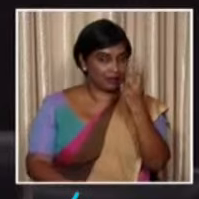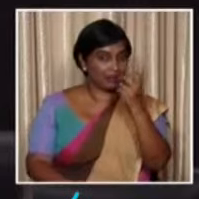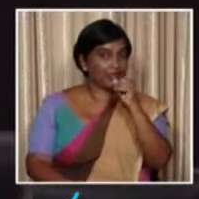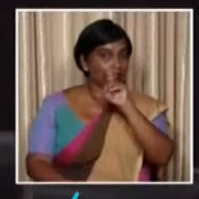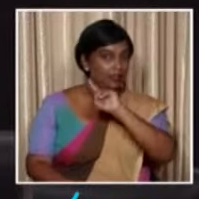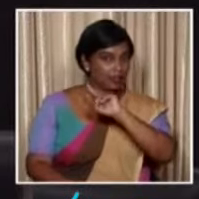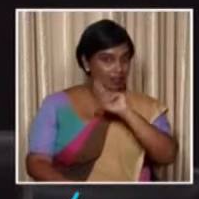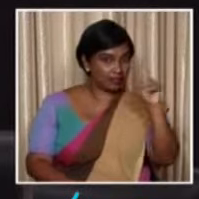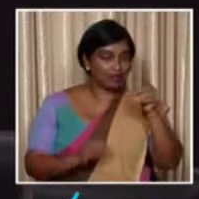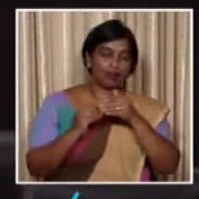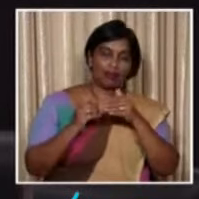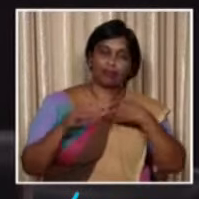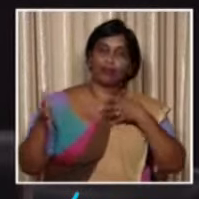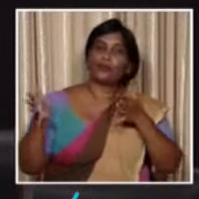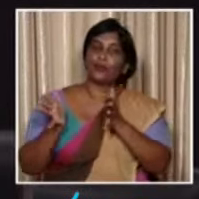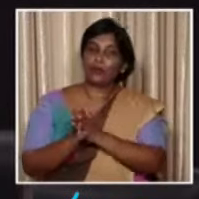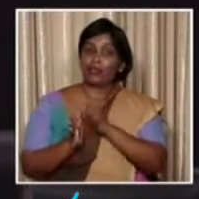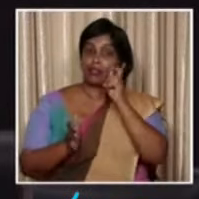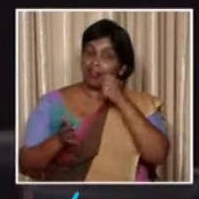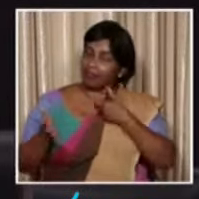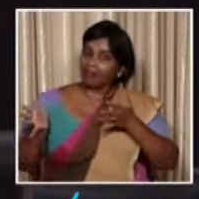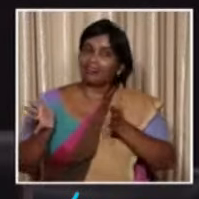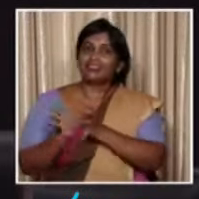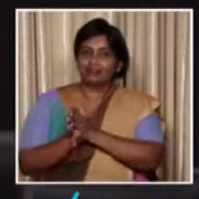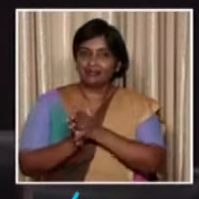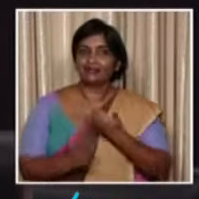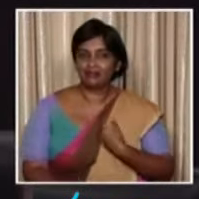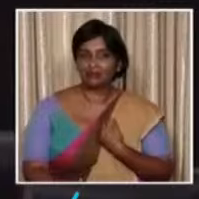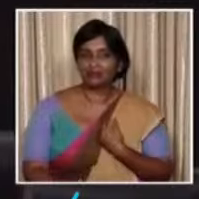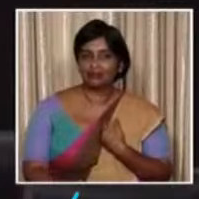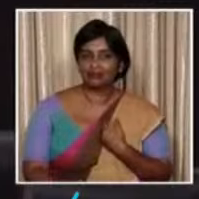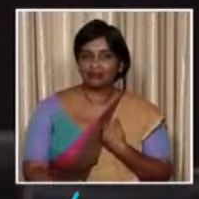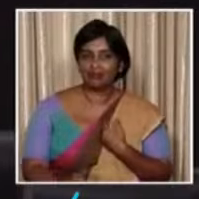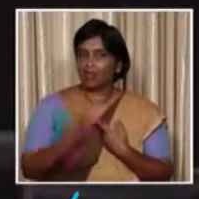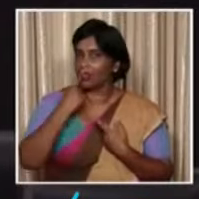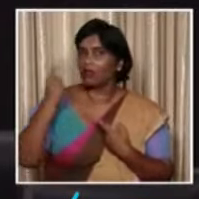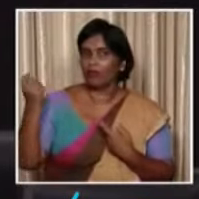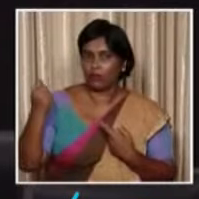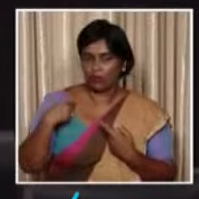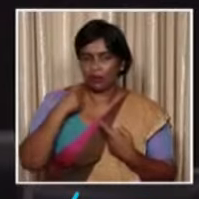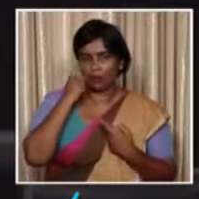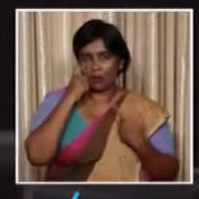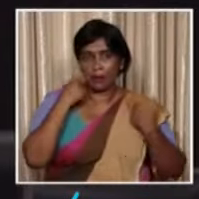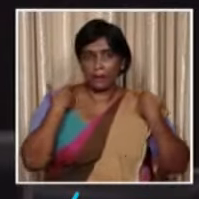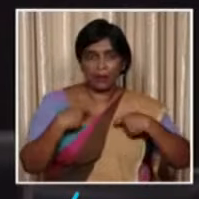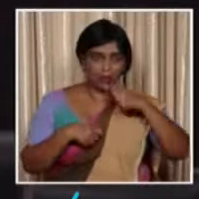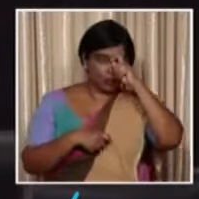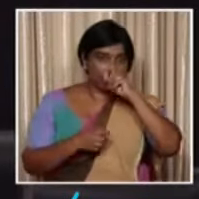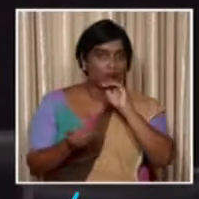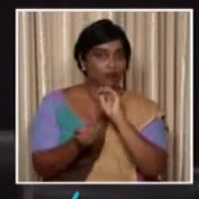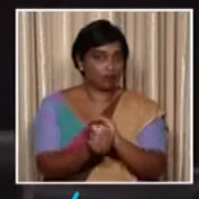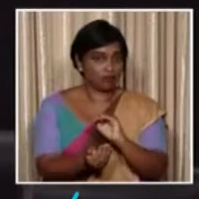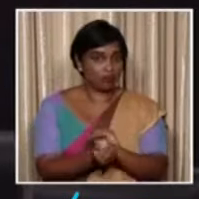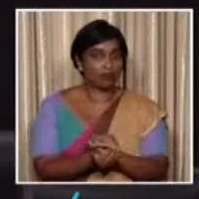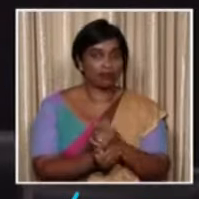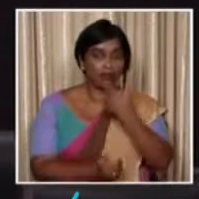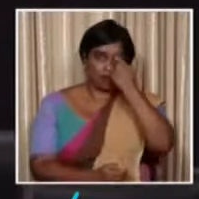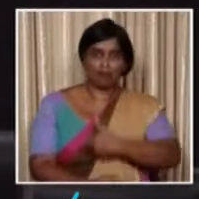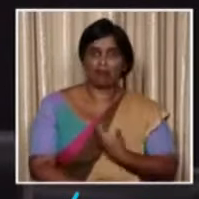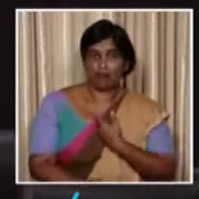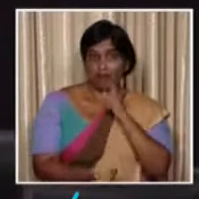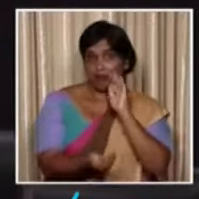2010 ඉඳලා එතුමලාගේ පියා එක්කනේ මම හිටියේ තේ රාජ මහින්ද මහත්තයා ආරක්ෂා කරන්න හිටපු මිනිහෙක්